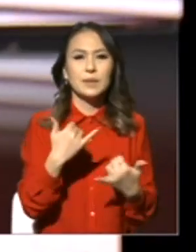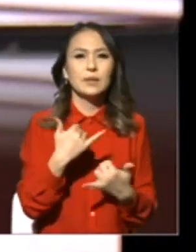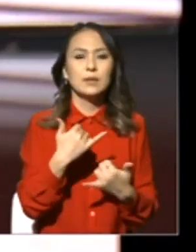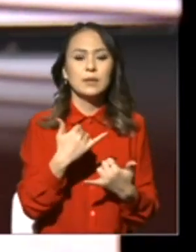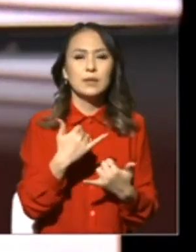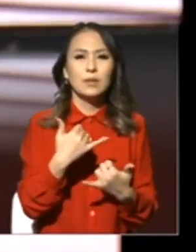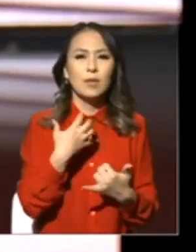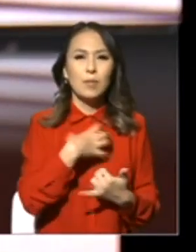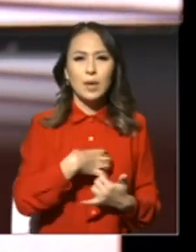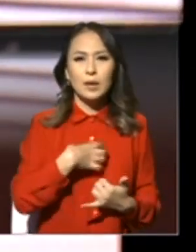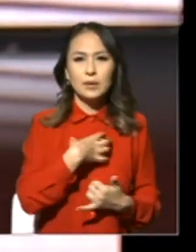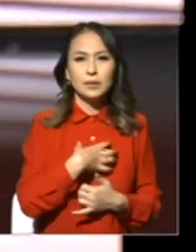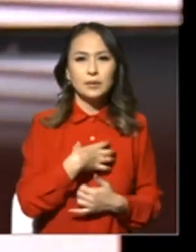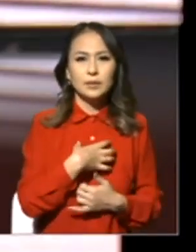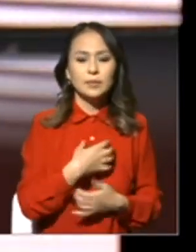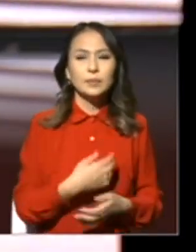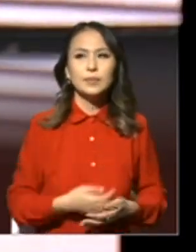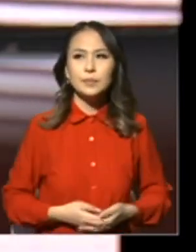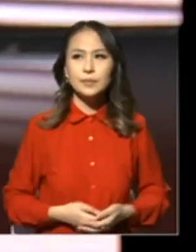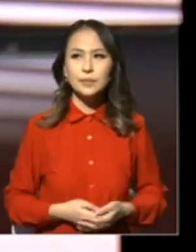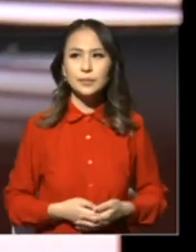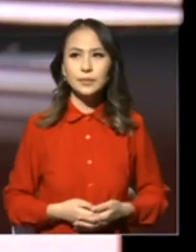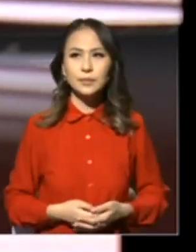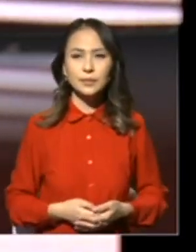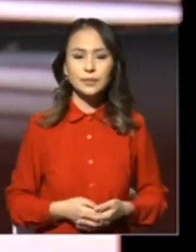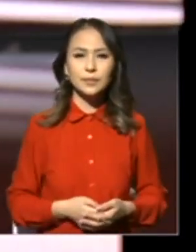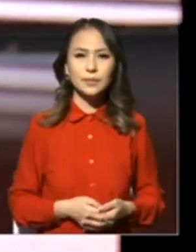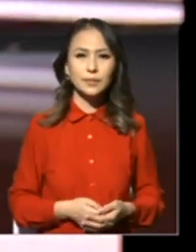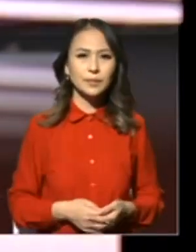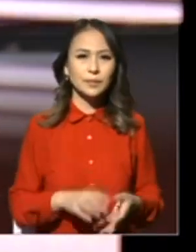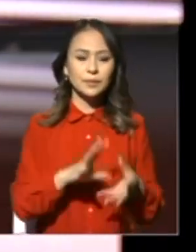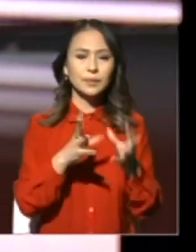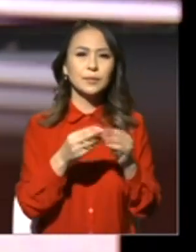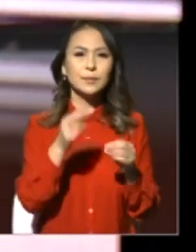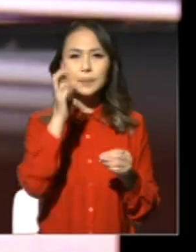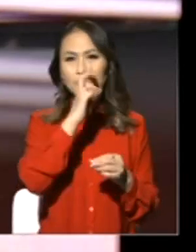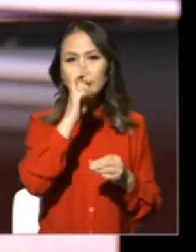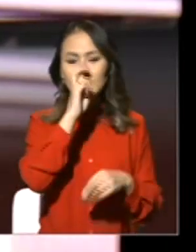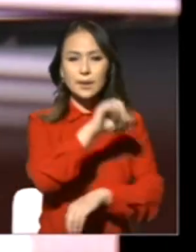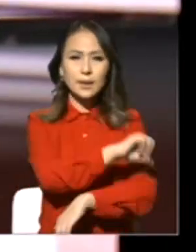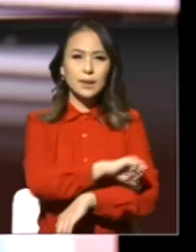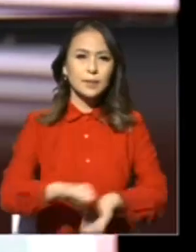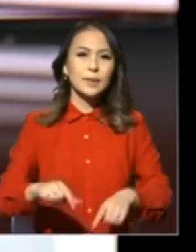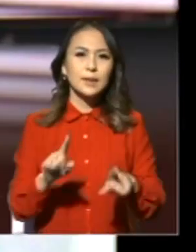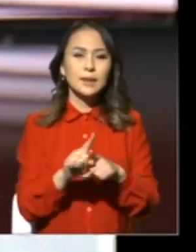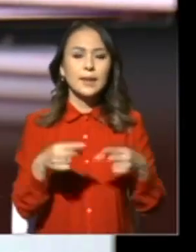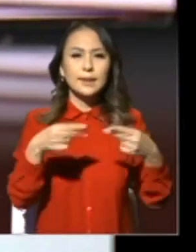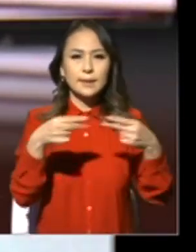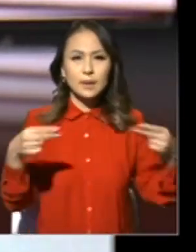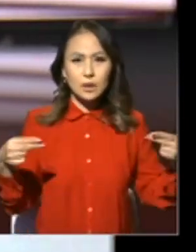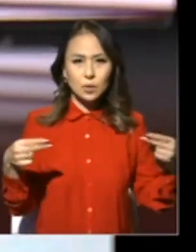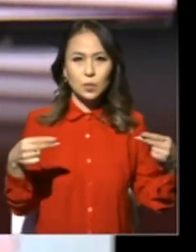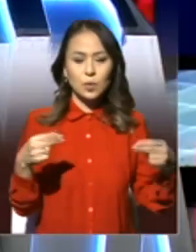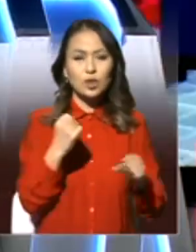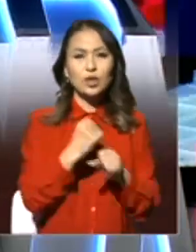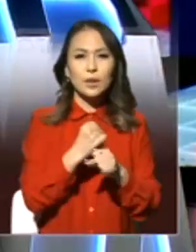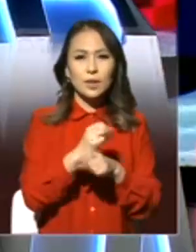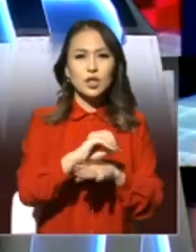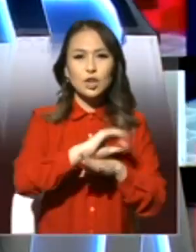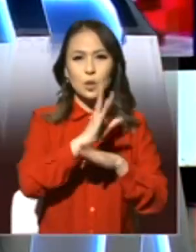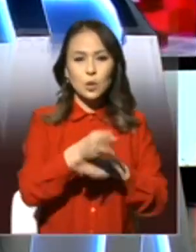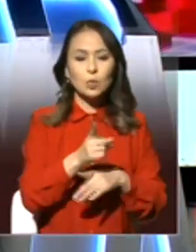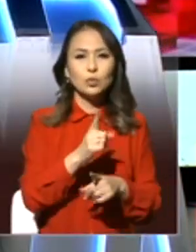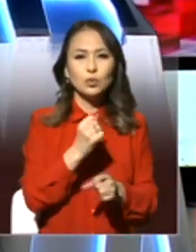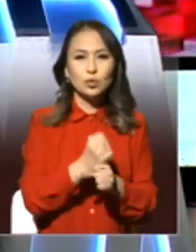ең болмағанда сол жағы сырттағы жанар жағармайдың бағасына бір қалыпты теңестіруге жағдай жасау үшін